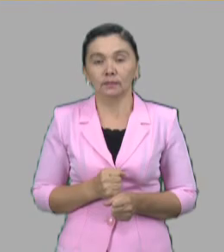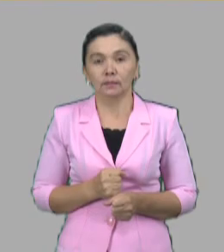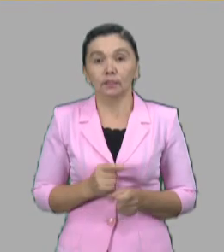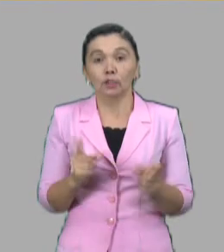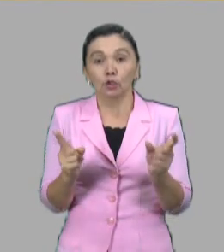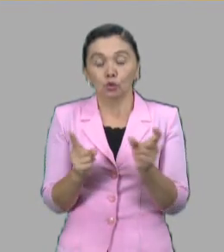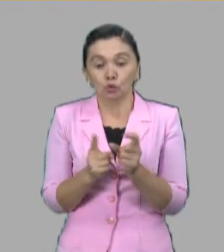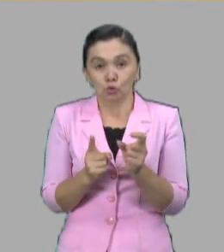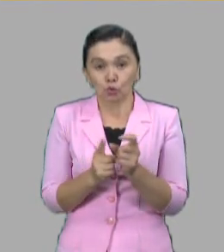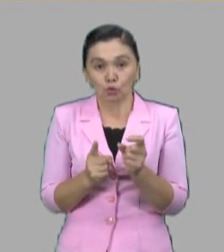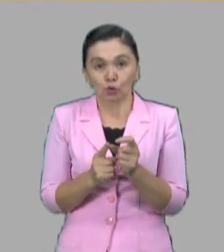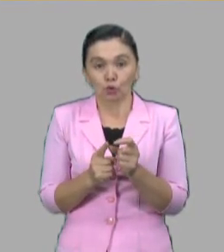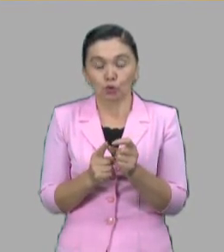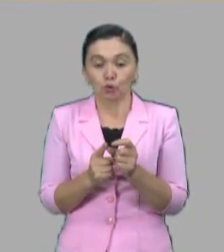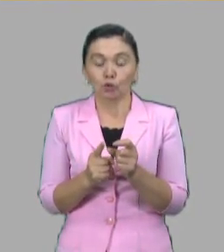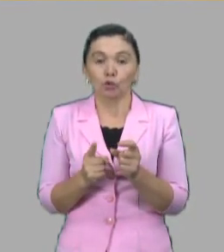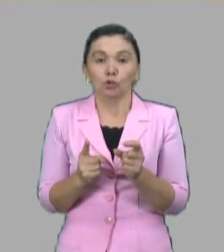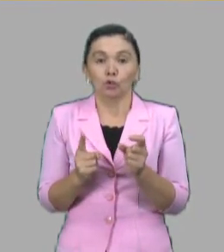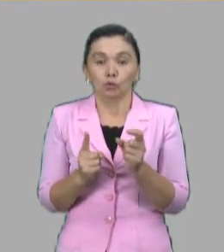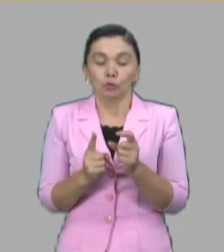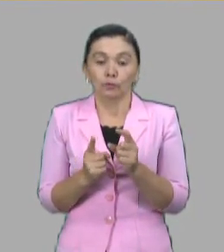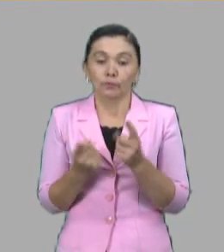Сөздөрдү бир тилден бир тилге которот.